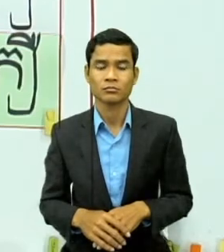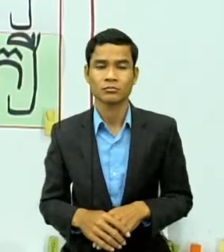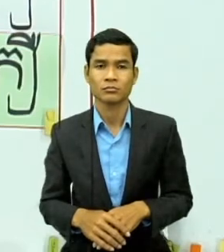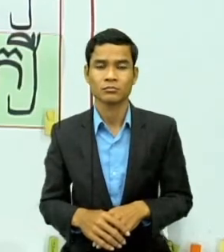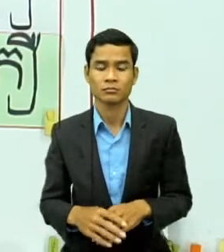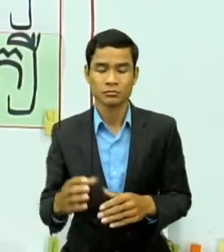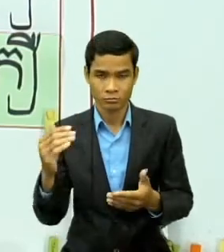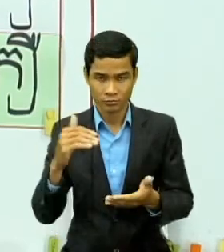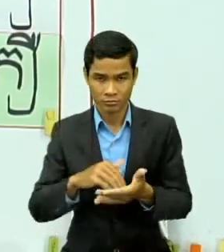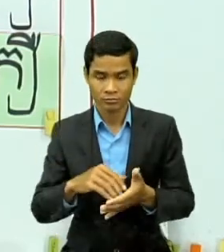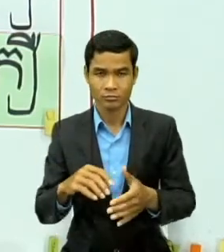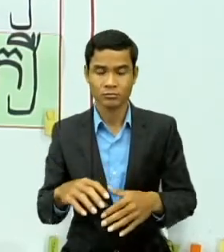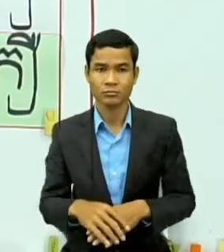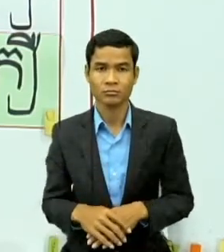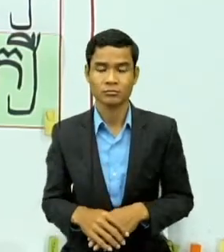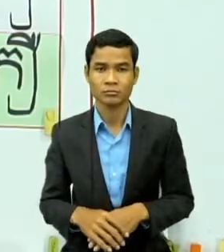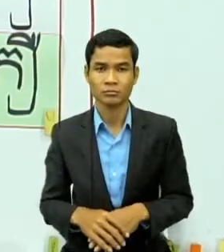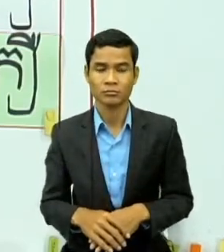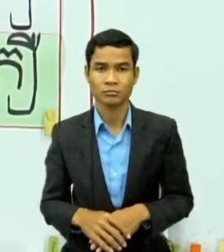ម្ដងទៀត